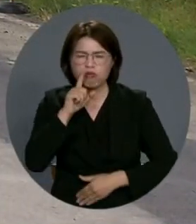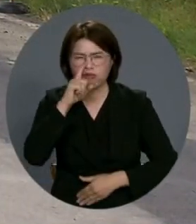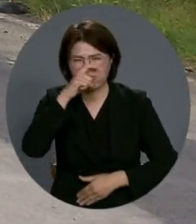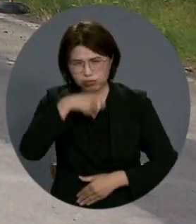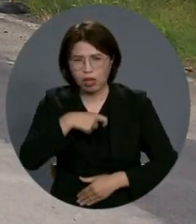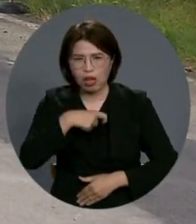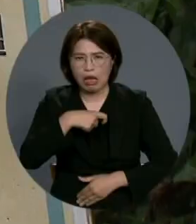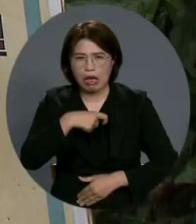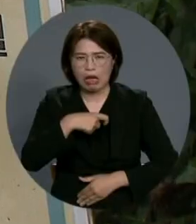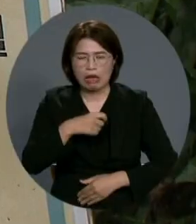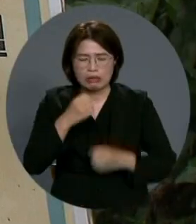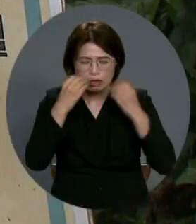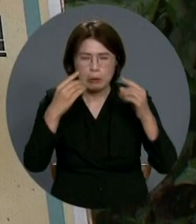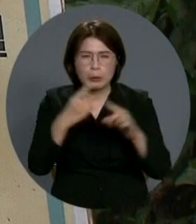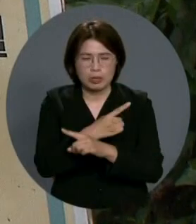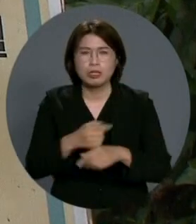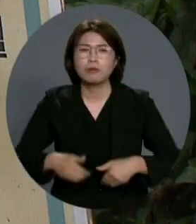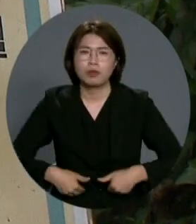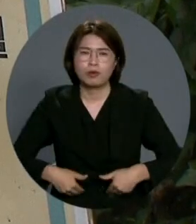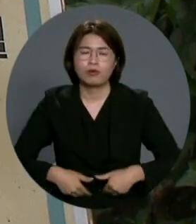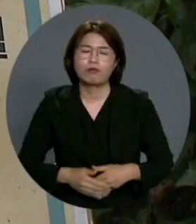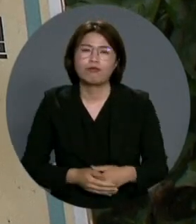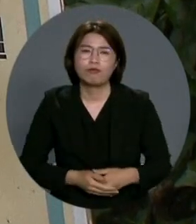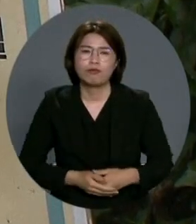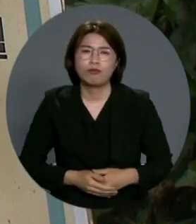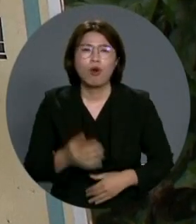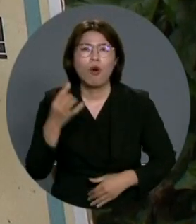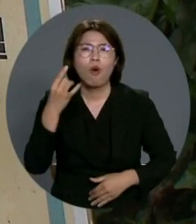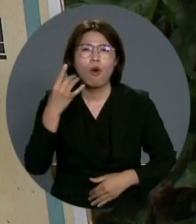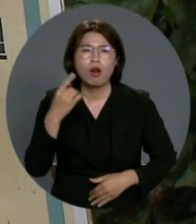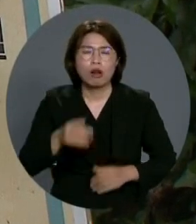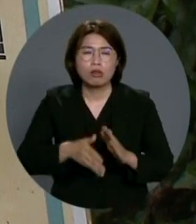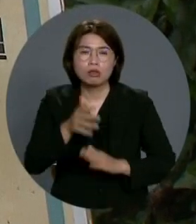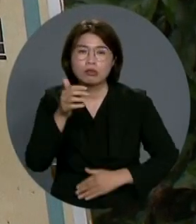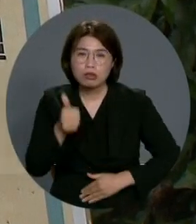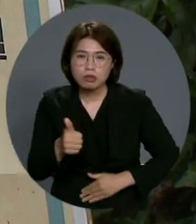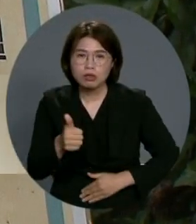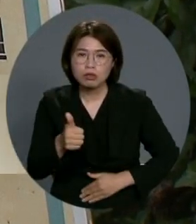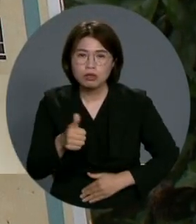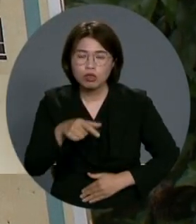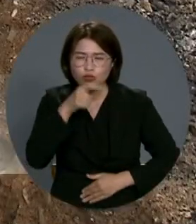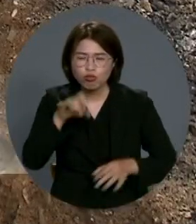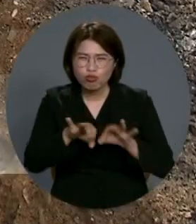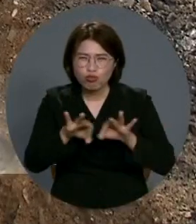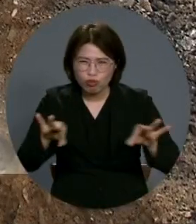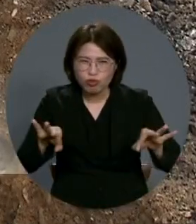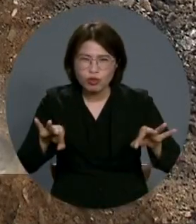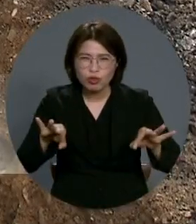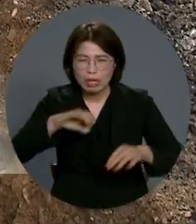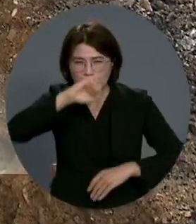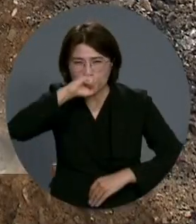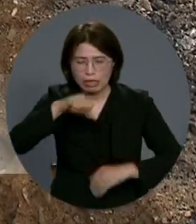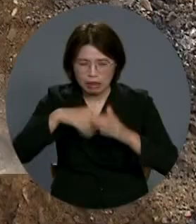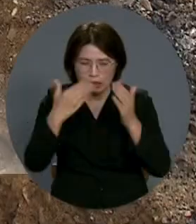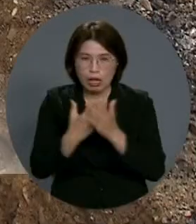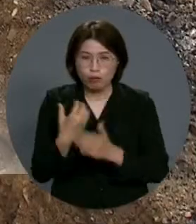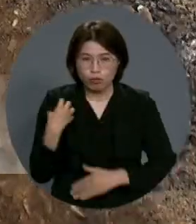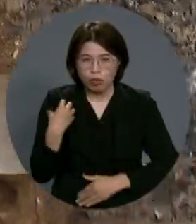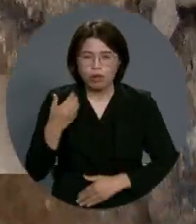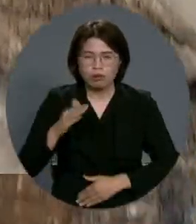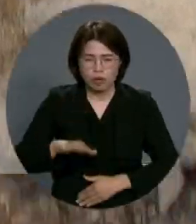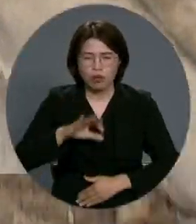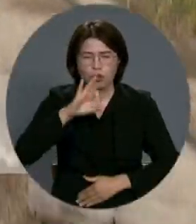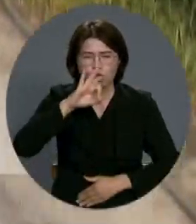나와 교체가 필요하기 때문입니다 원래 자치단체가 상수도관을 직접 교체해야 하지만 예산